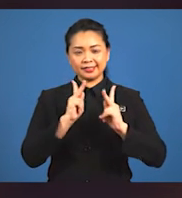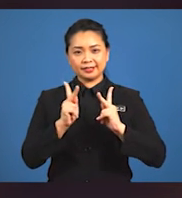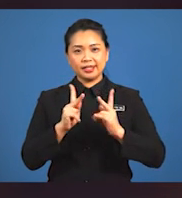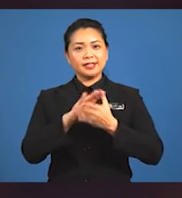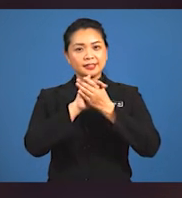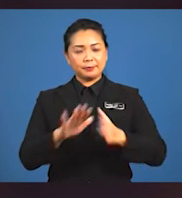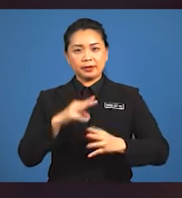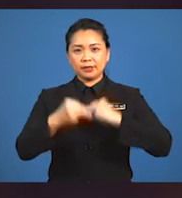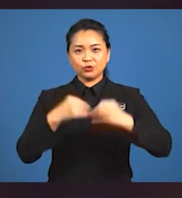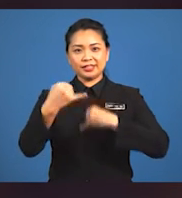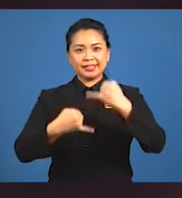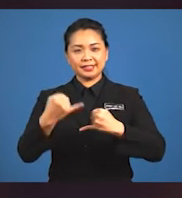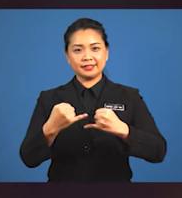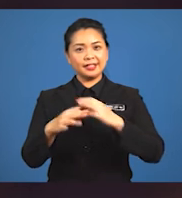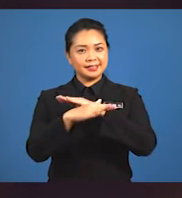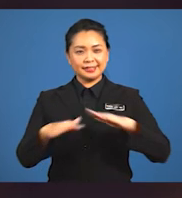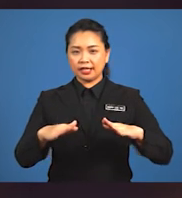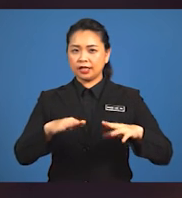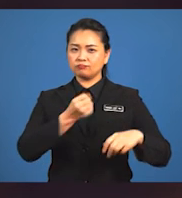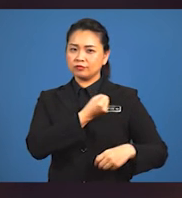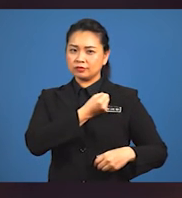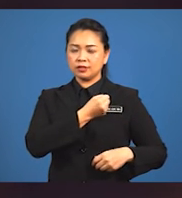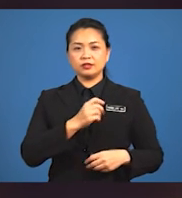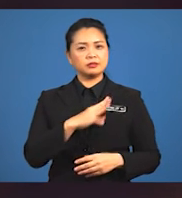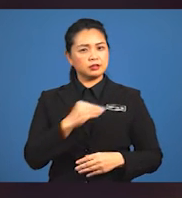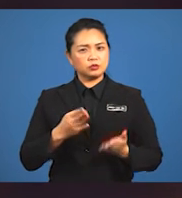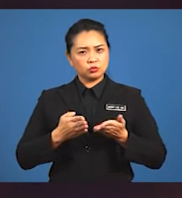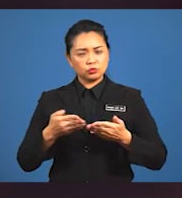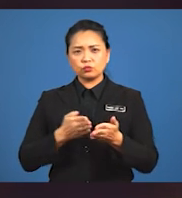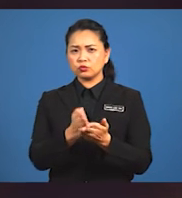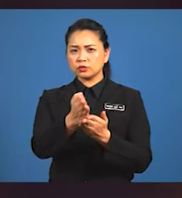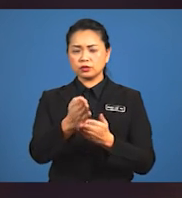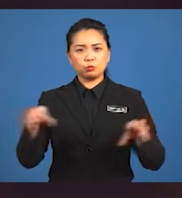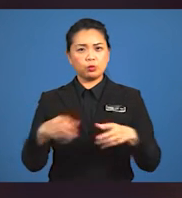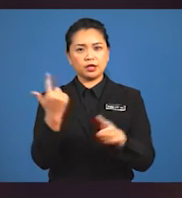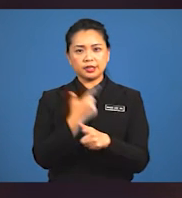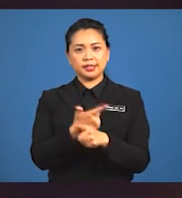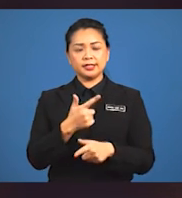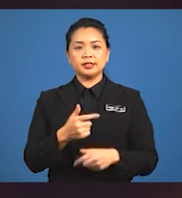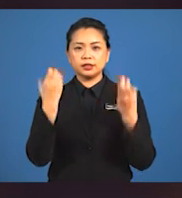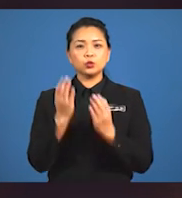kata, selamat maju jaya, jangan putus asa dan teruskan membuat latihan.